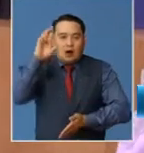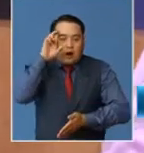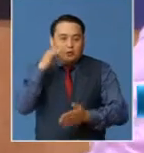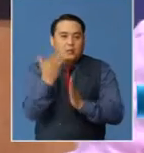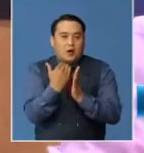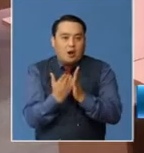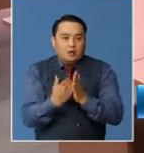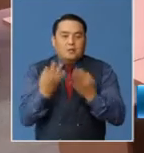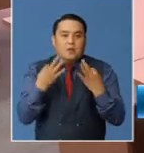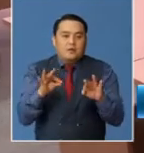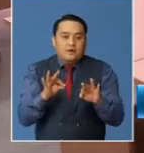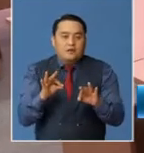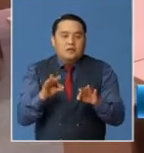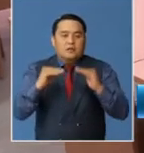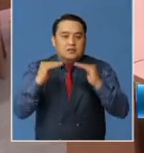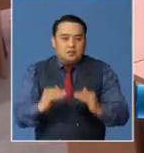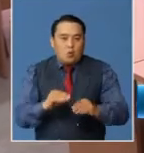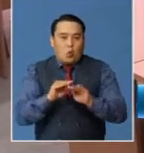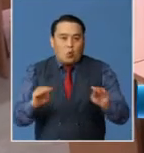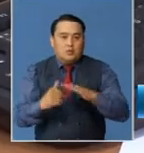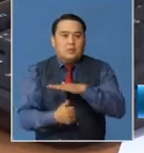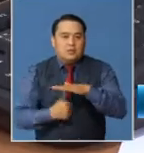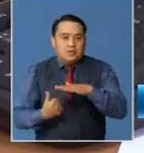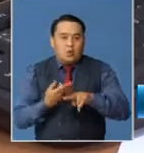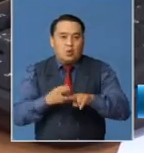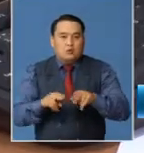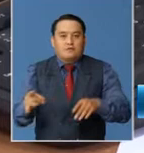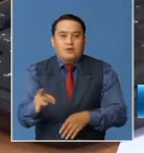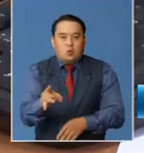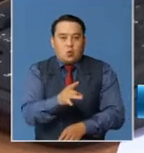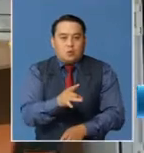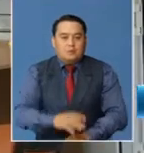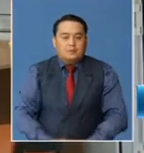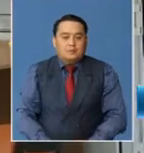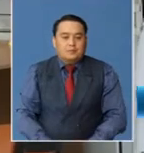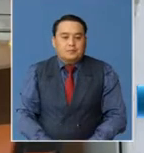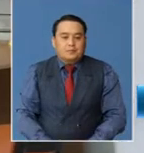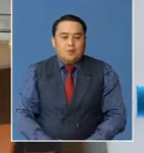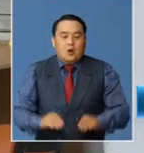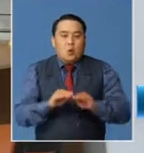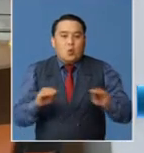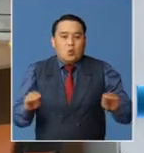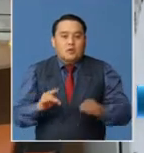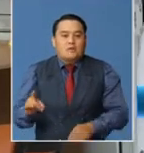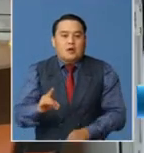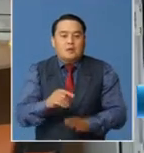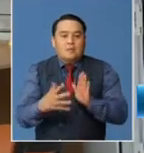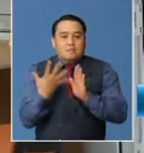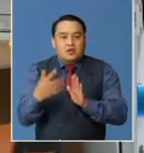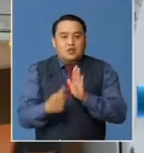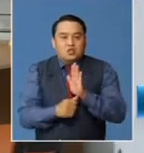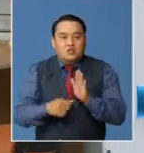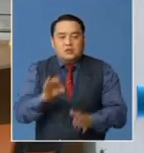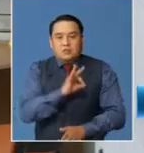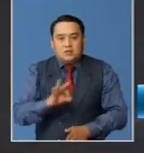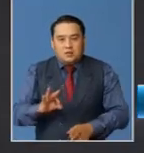государственная программа позволяет снизить уровень безработицы в регионе. Уровень безработицы составляет 5,6%. С начала